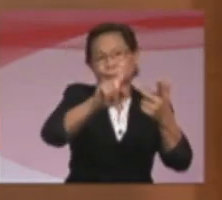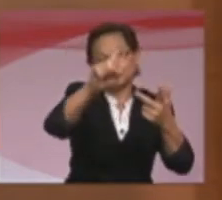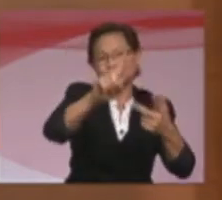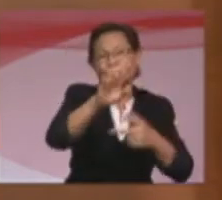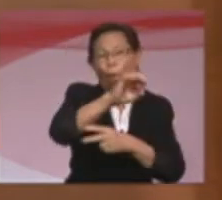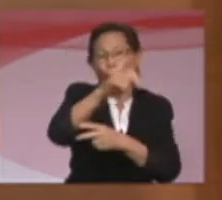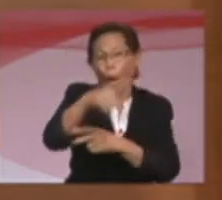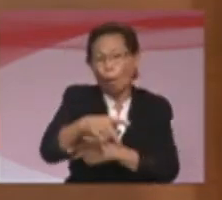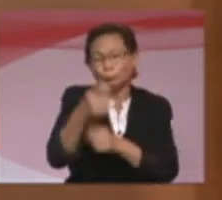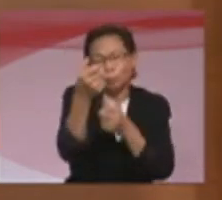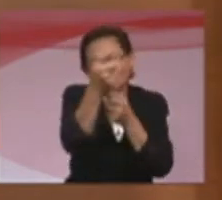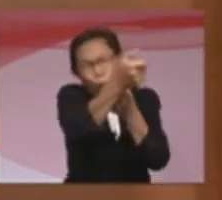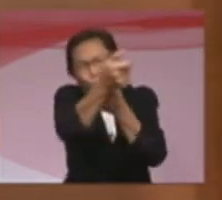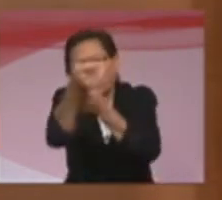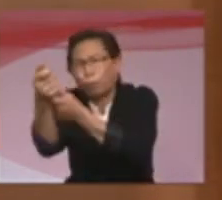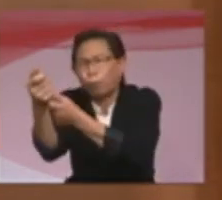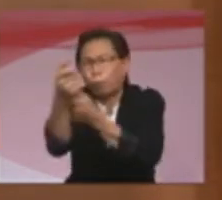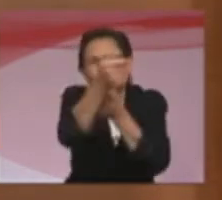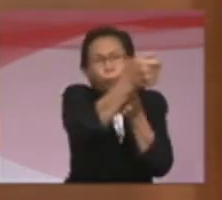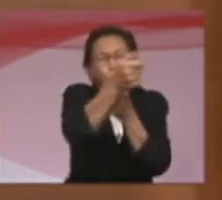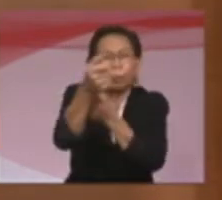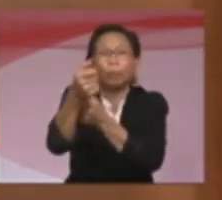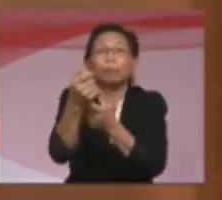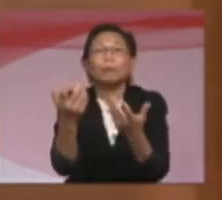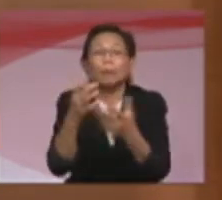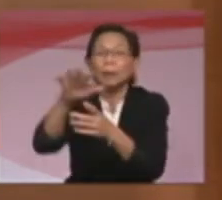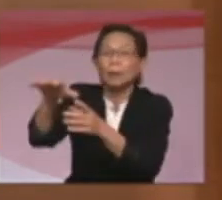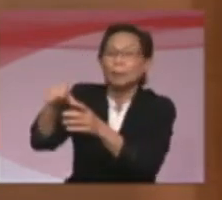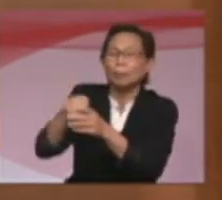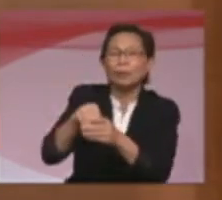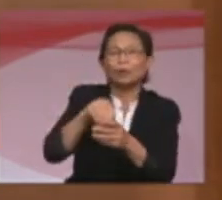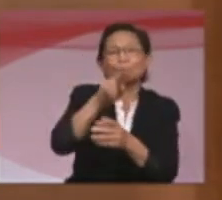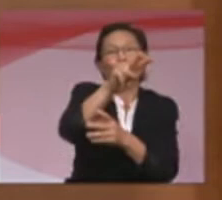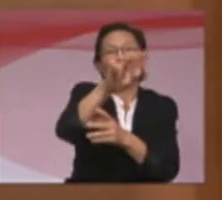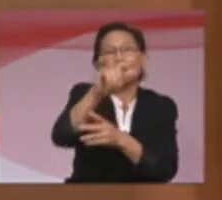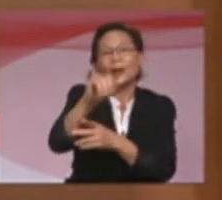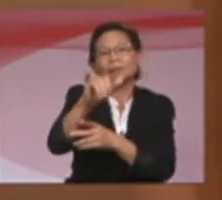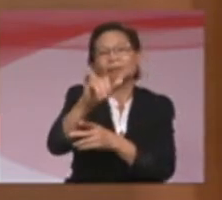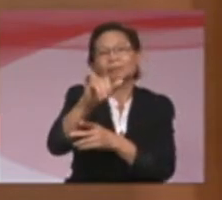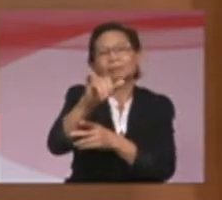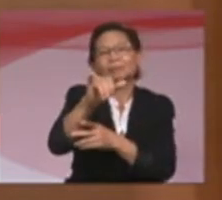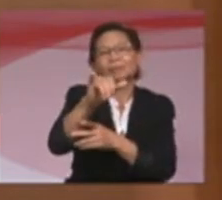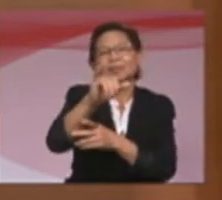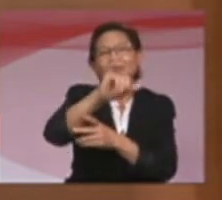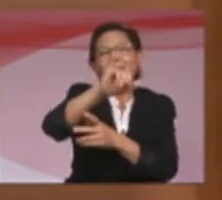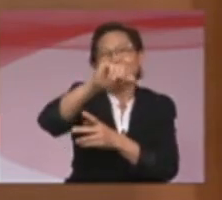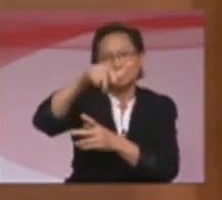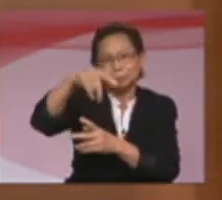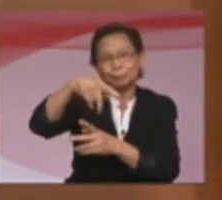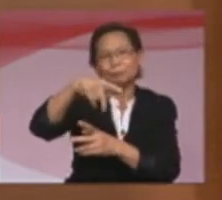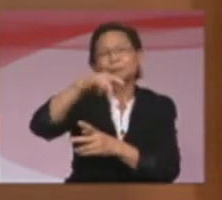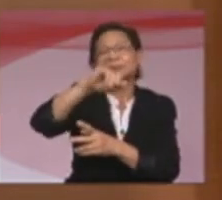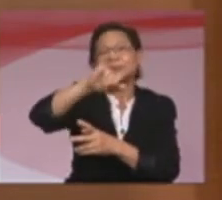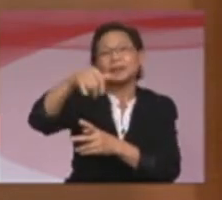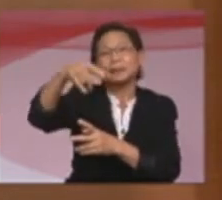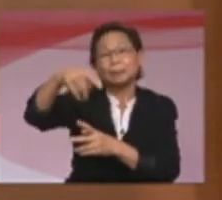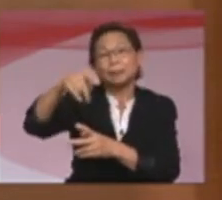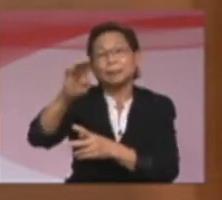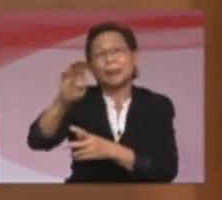Op sanitasi ini melibatkan 26 anggota Jabatan Bomba dan Penyelamat Malaysia